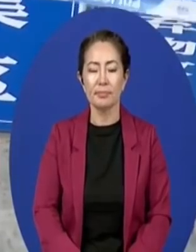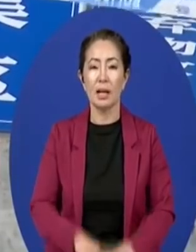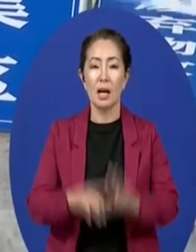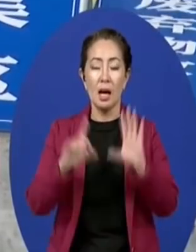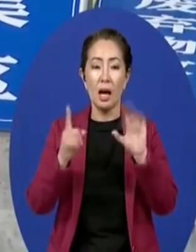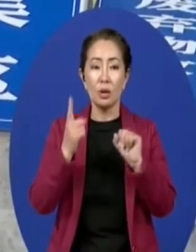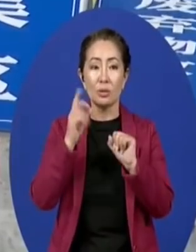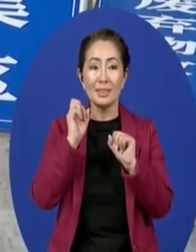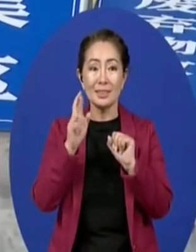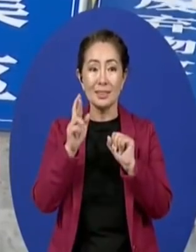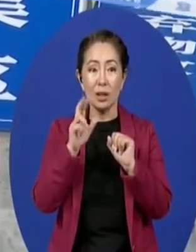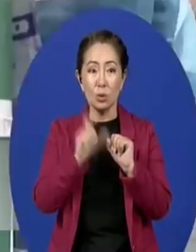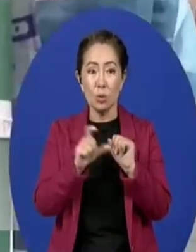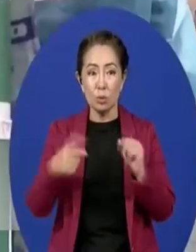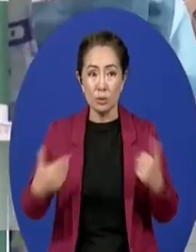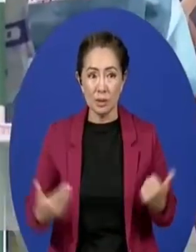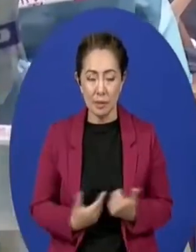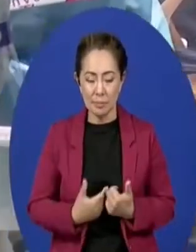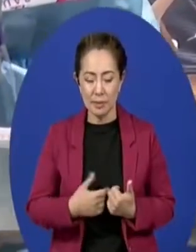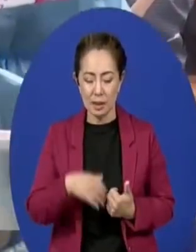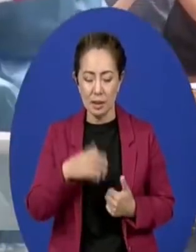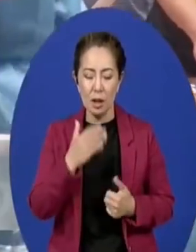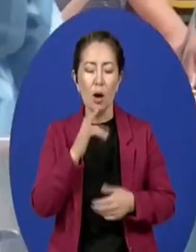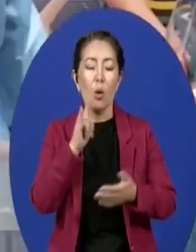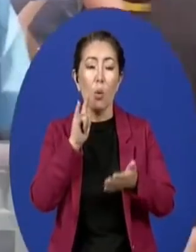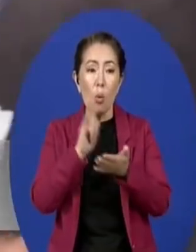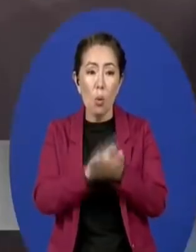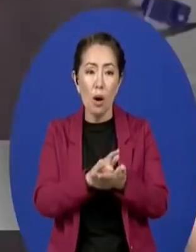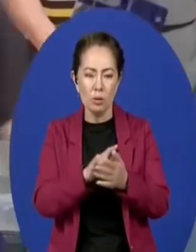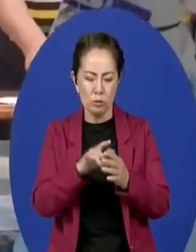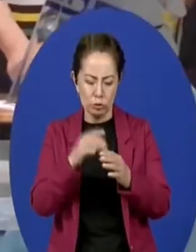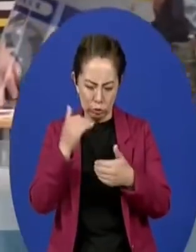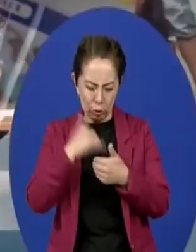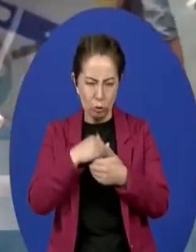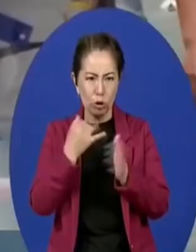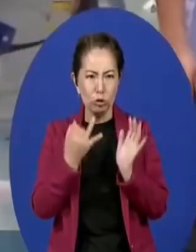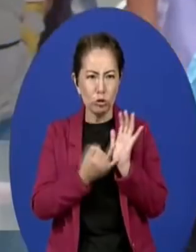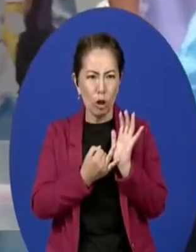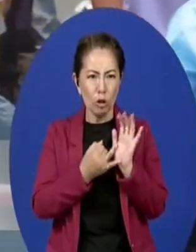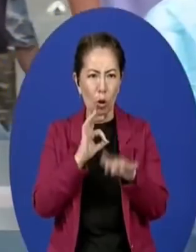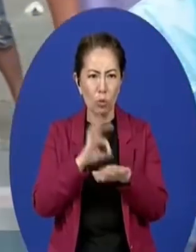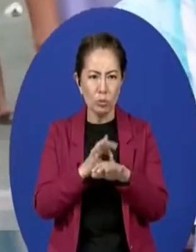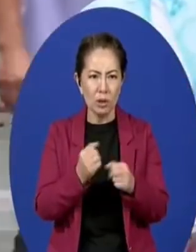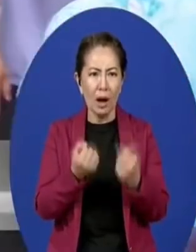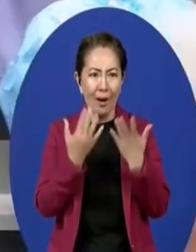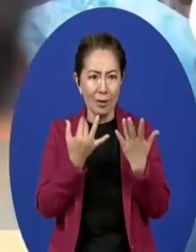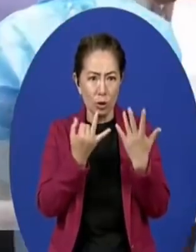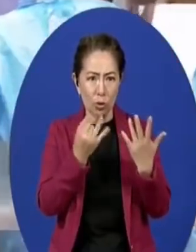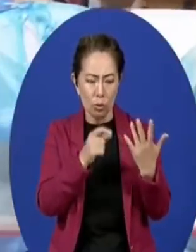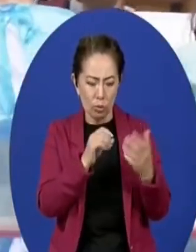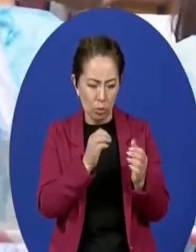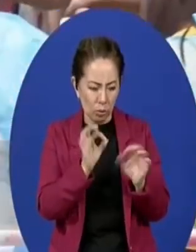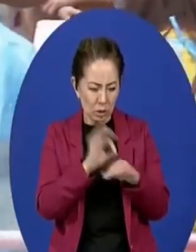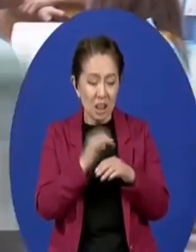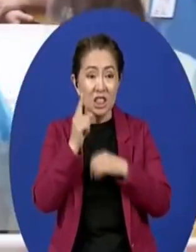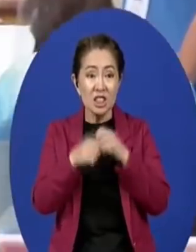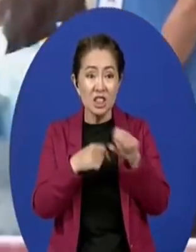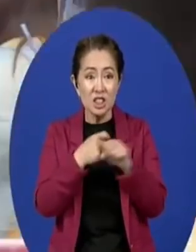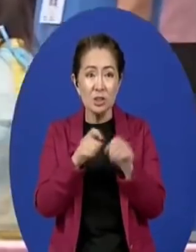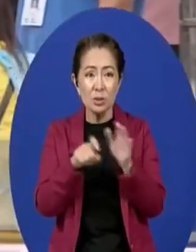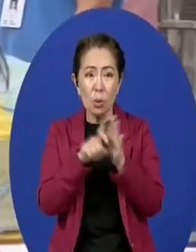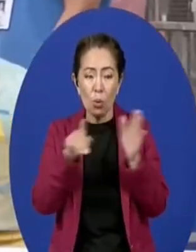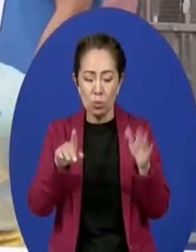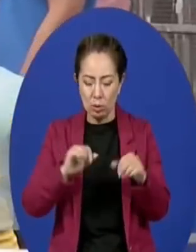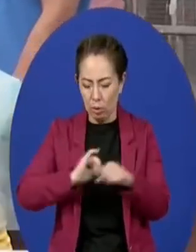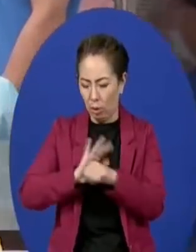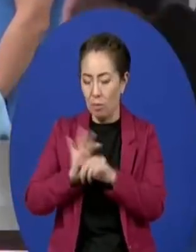Арамнэгийн сая хүнтэй Ухаан хотод коронавирусны дотоод дамжсан 7 халдварын тохиолдол бүртгэгдлээ. Ингэснээр жил гарын хугацаанд цар